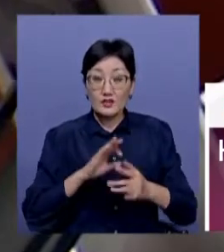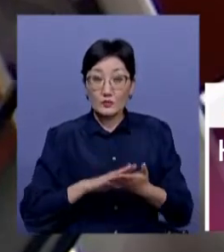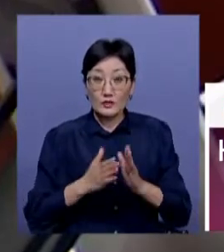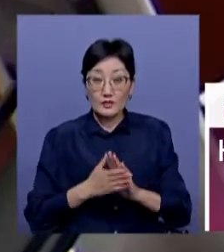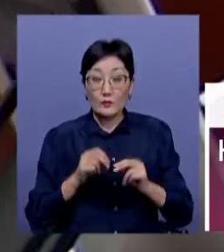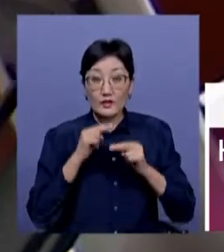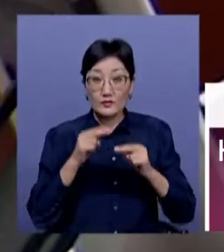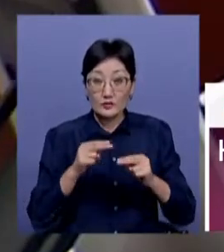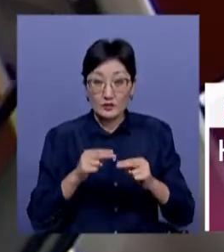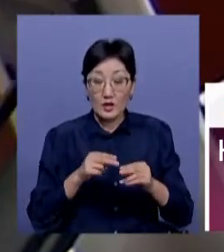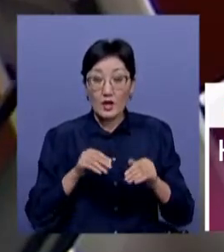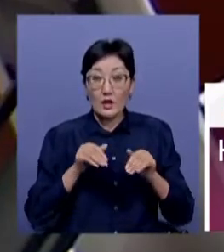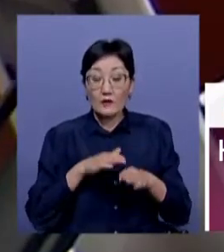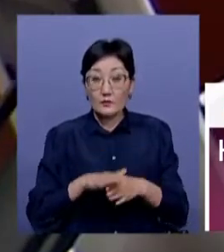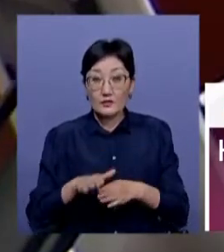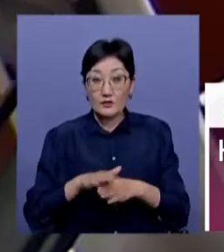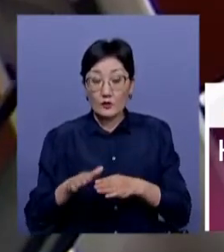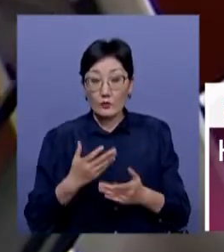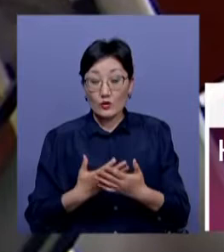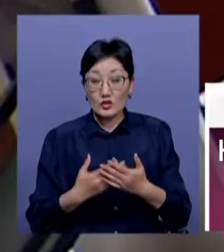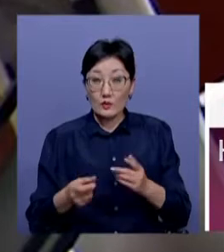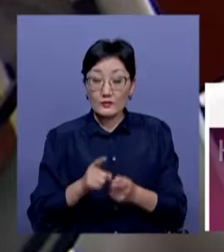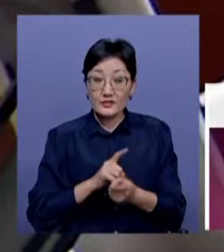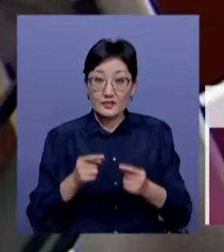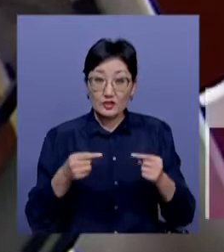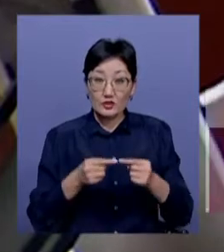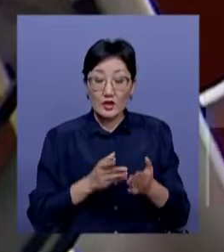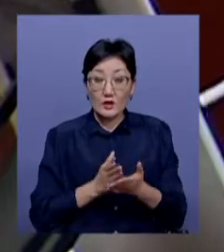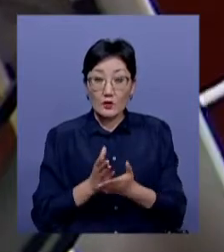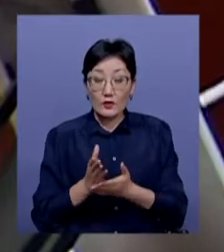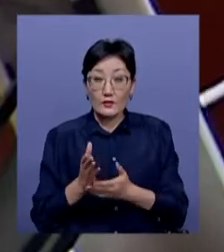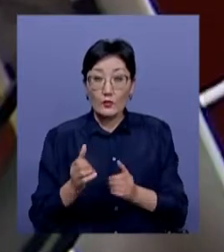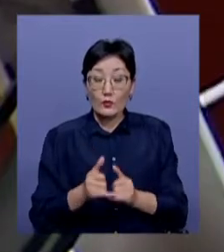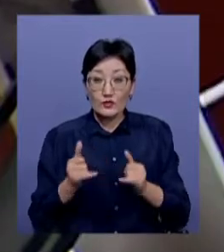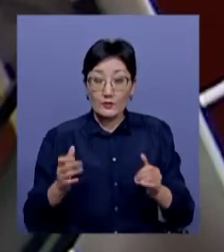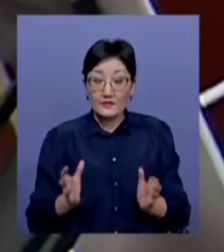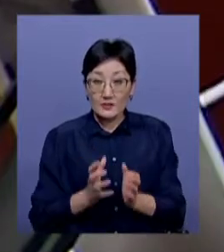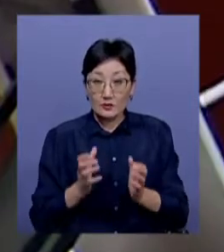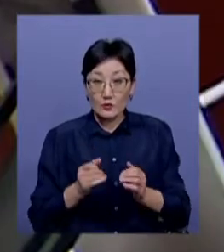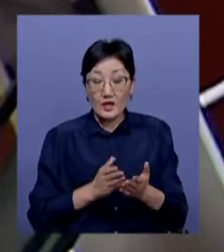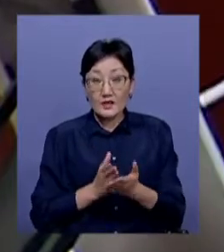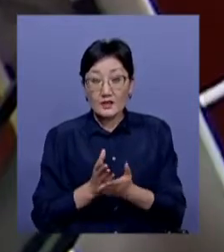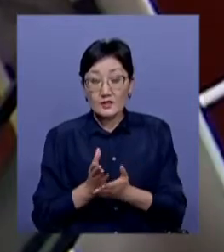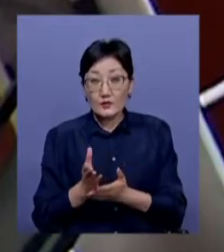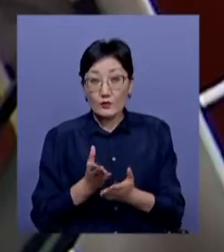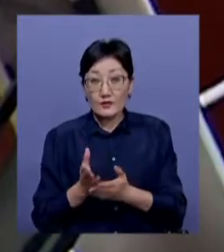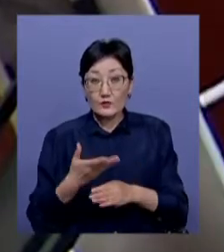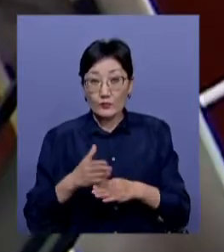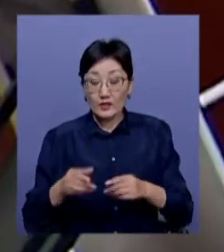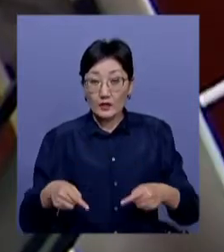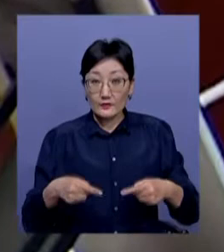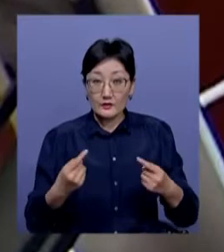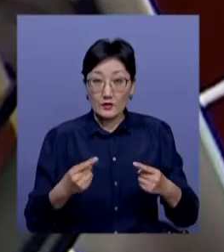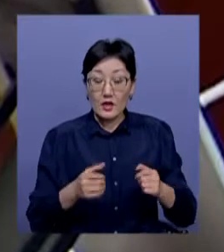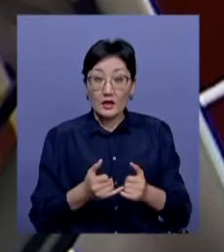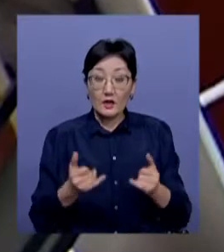отырып қалыптастырылды. Болжам өзгерістері нақты сектор өсімінің сақталуын және қызметтер саласының біртіндеп қалпына келуін